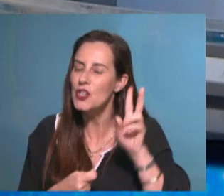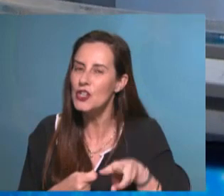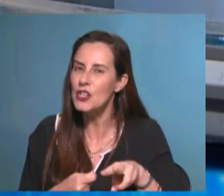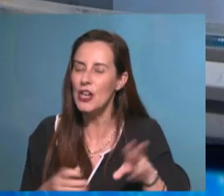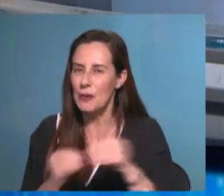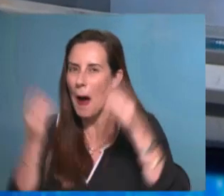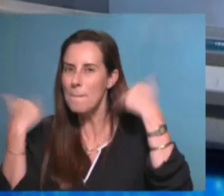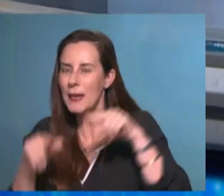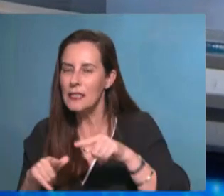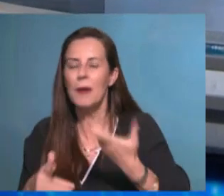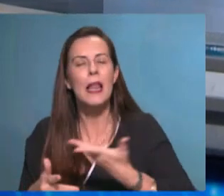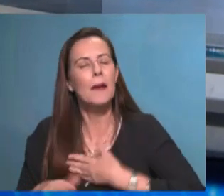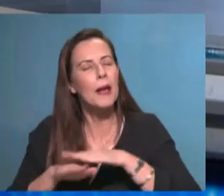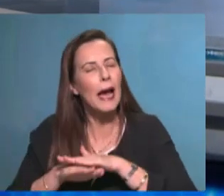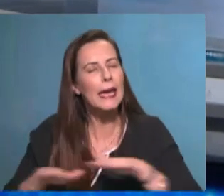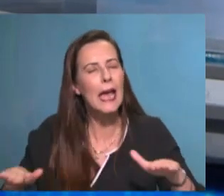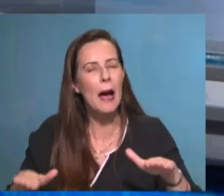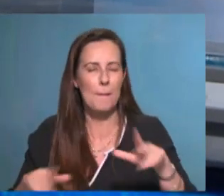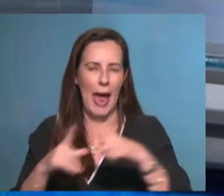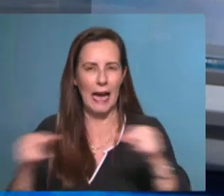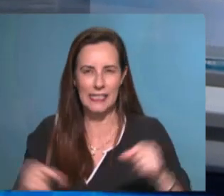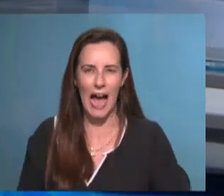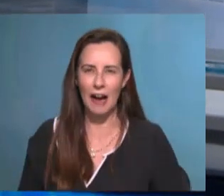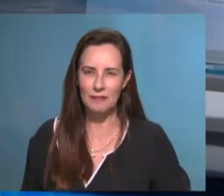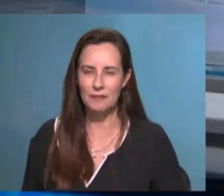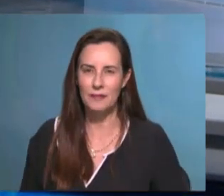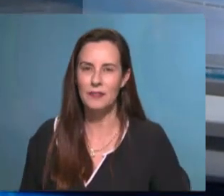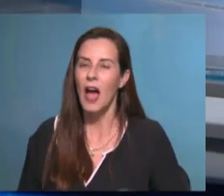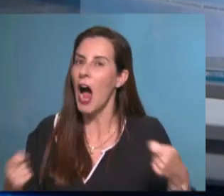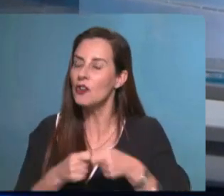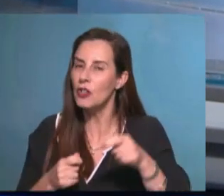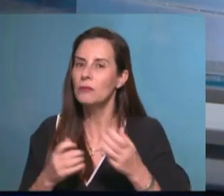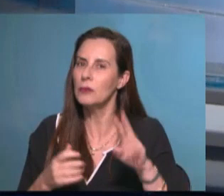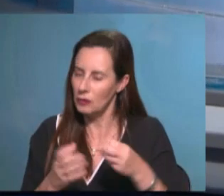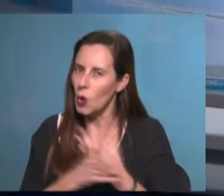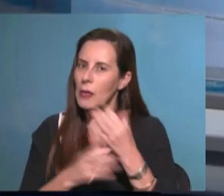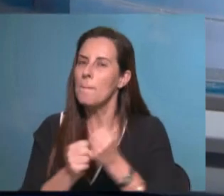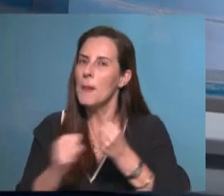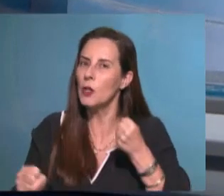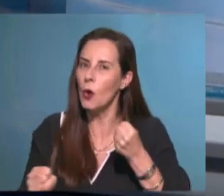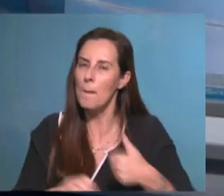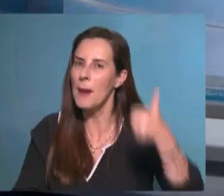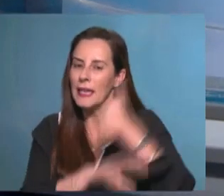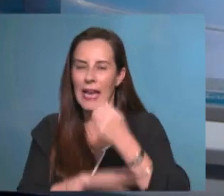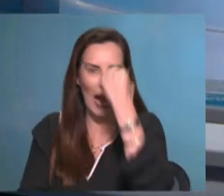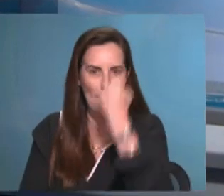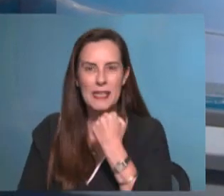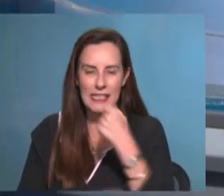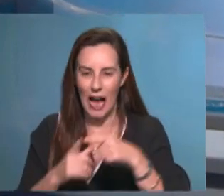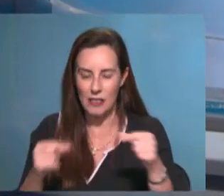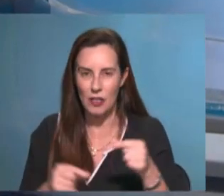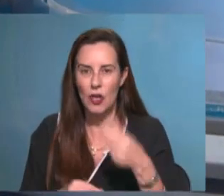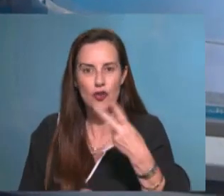מצרי להשגת רגיעה זמנית בגבול רצועת עזה. המגעים הללו יוצרים מתיחות נוספת בין מנהיגי חמאס בעזה, שני